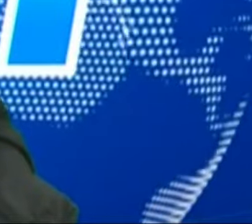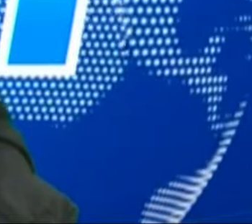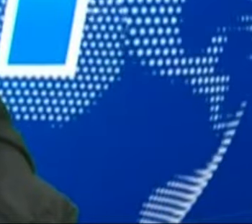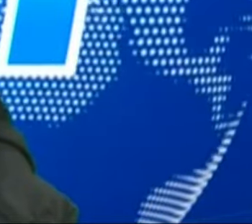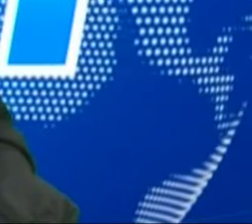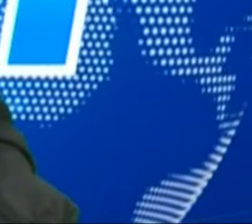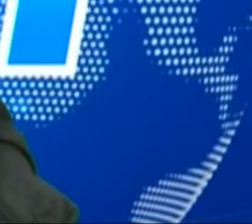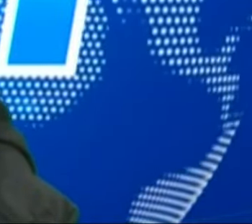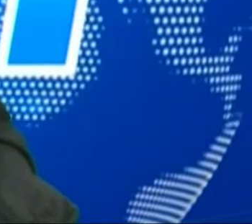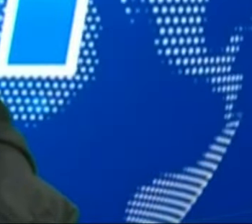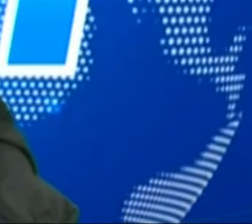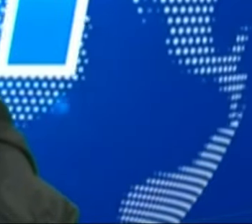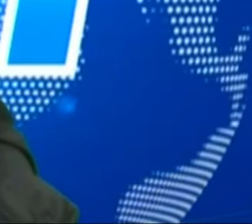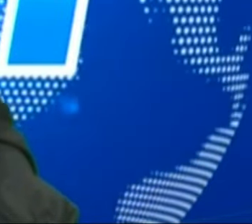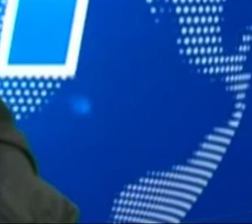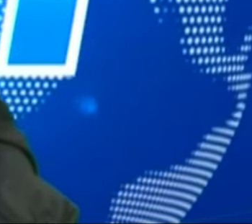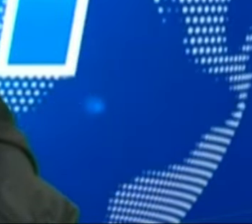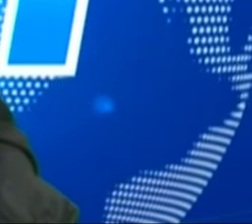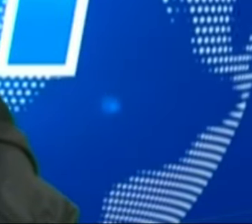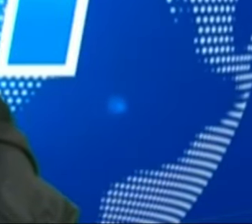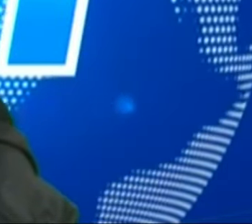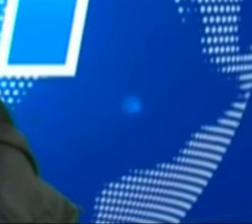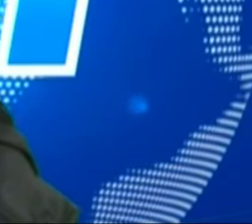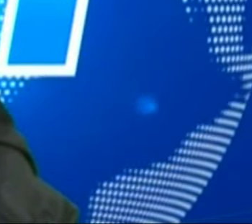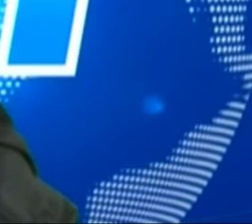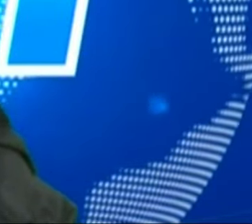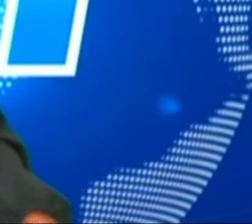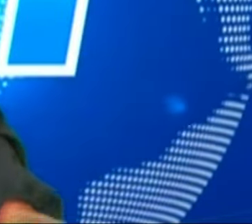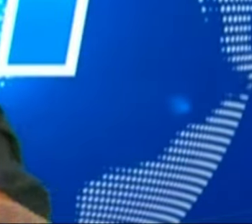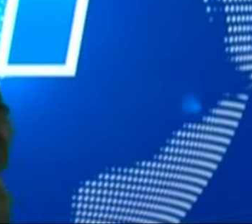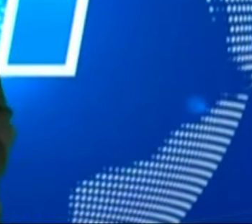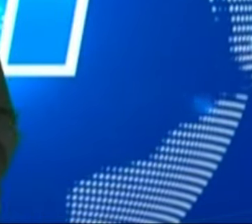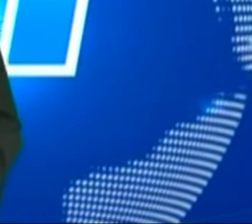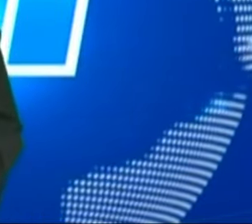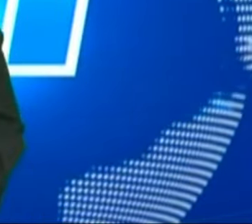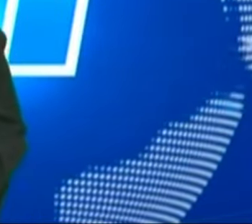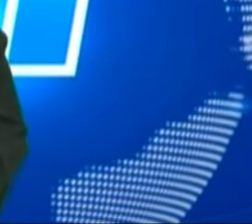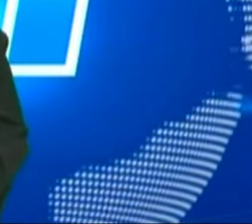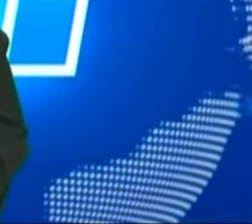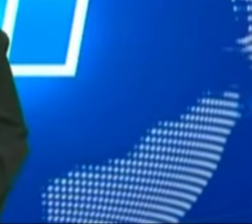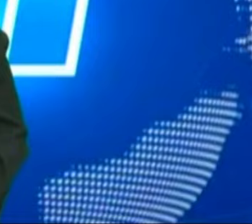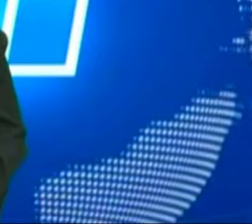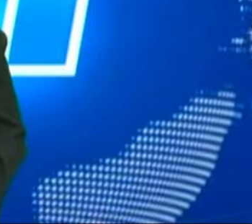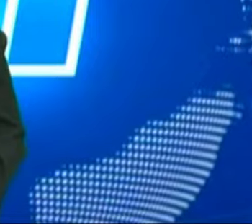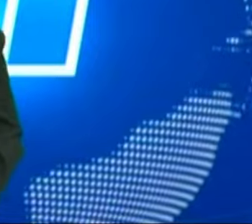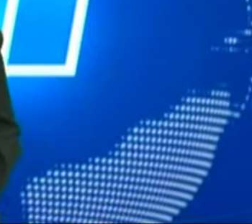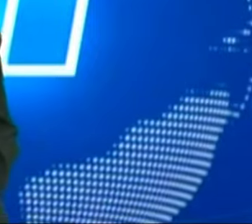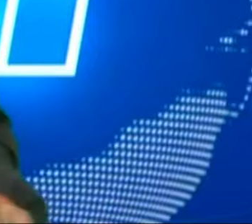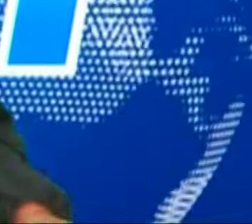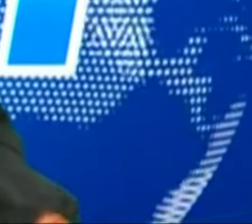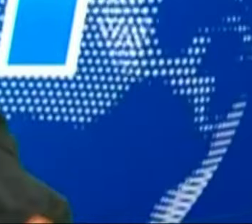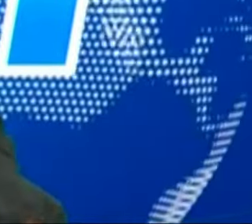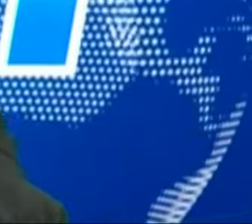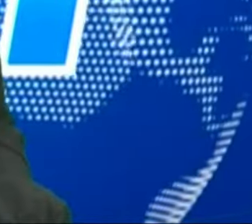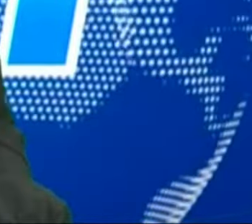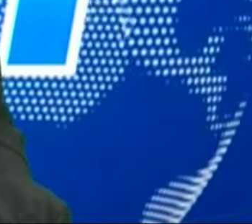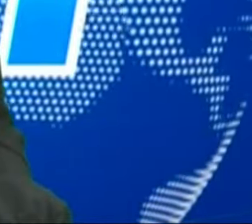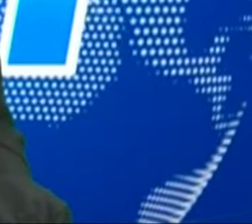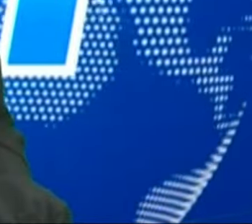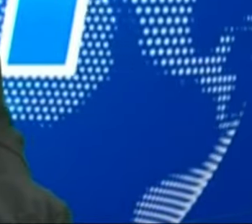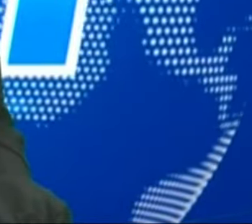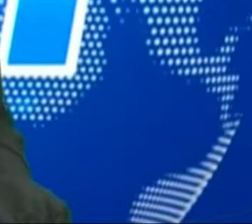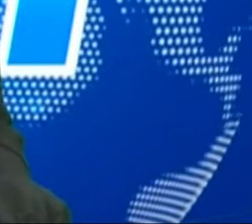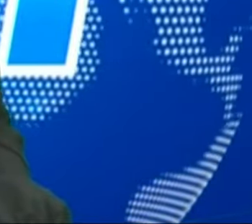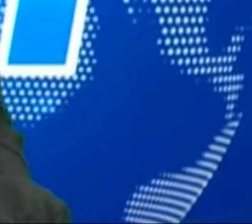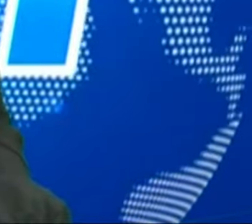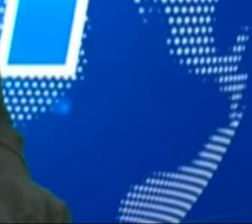Bonsoir à toutes et à tous. À la une de ce journal, cette formation des forces de l'ordre dans la province de l'Équateur. L'objectif est de mettre en place une police